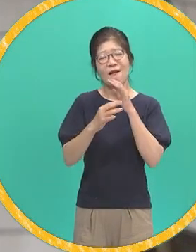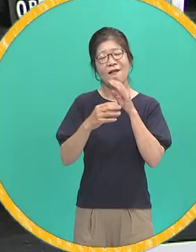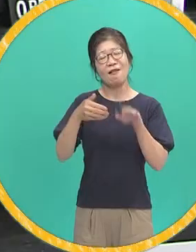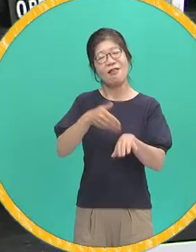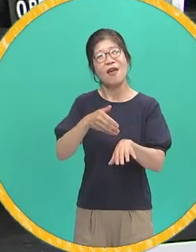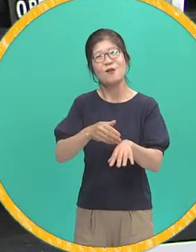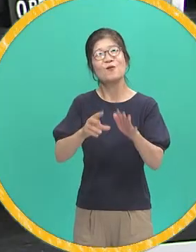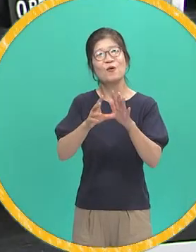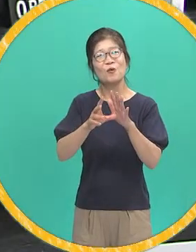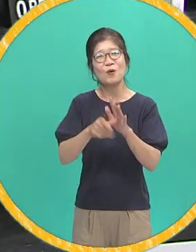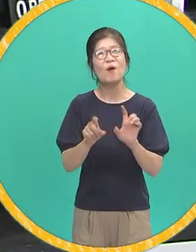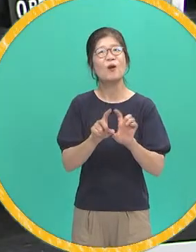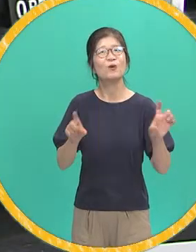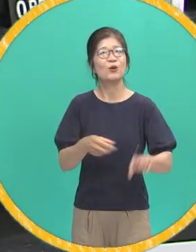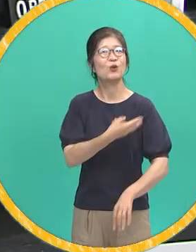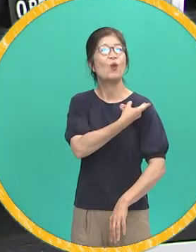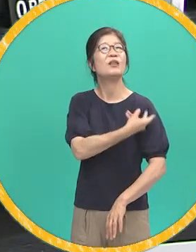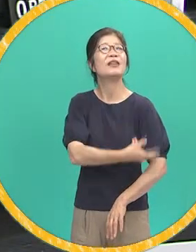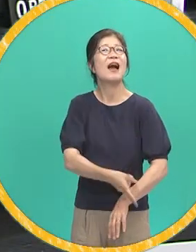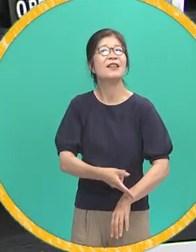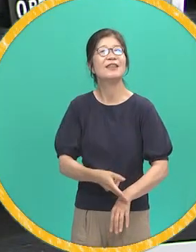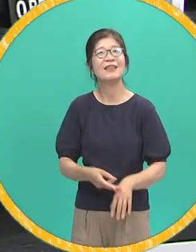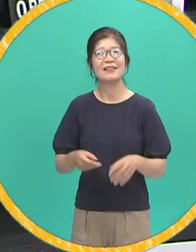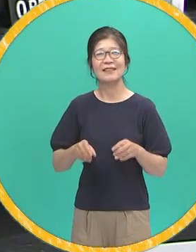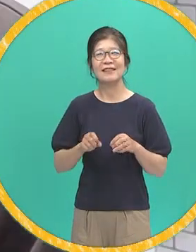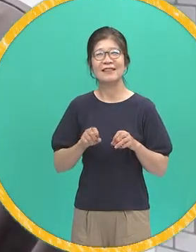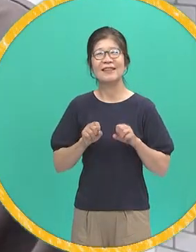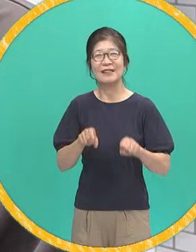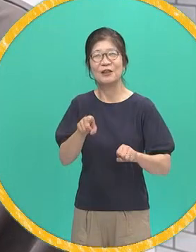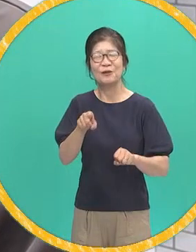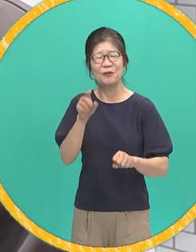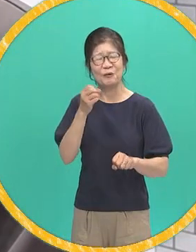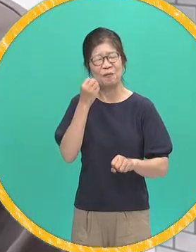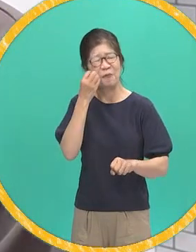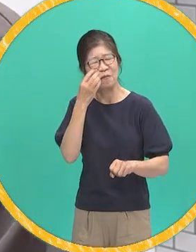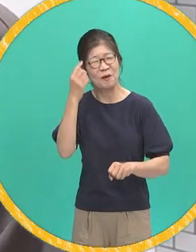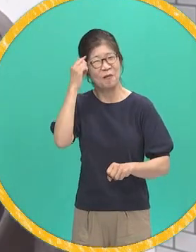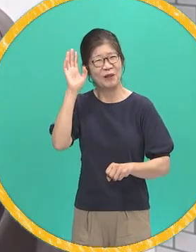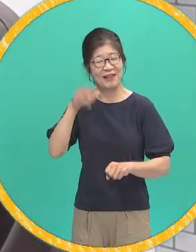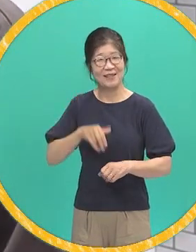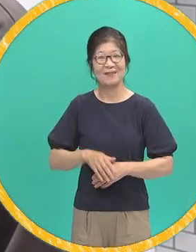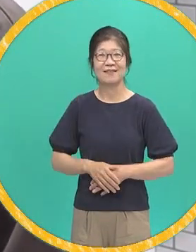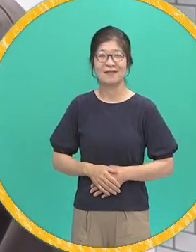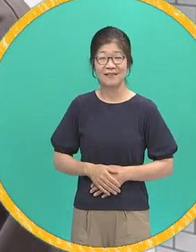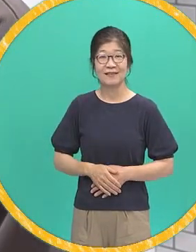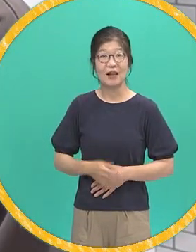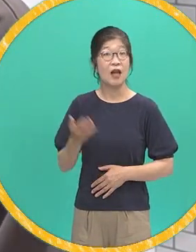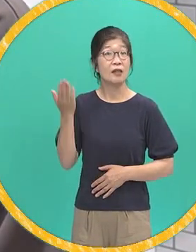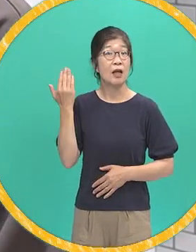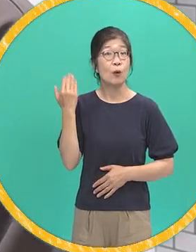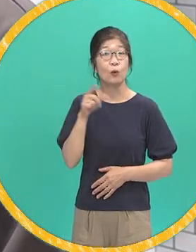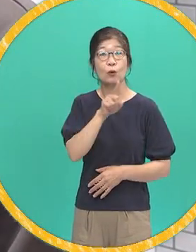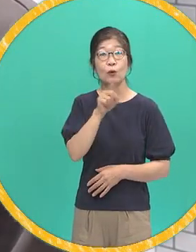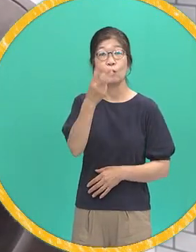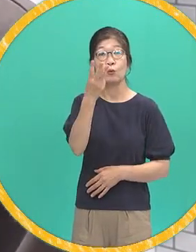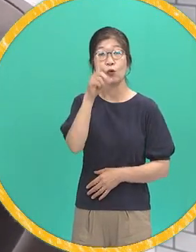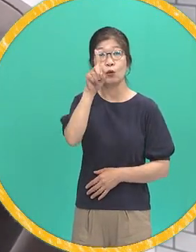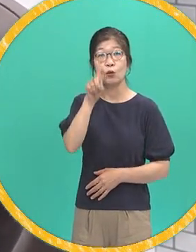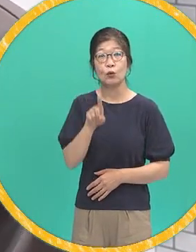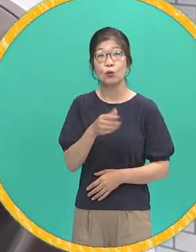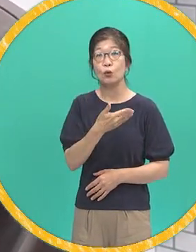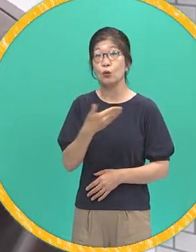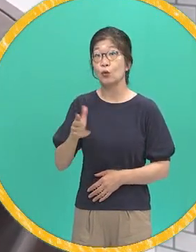練習されてる姿もとっても新鮮だなと思いましたちなみにVTRで出てきましたビューグルなんですけれども